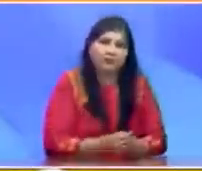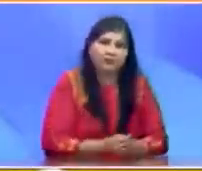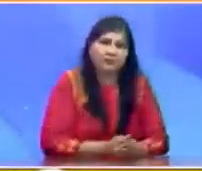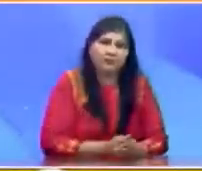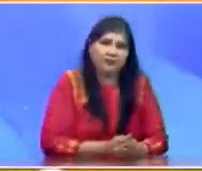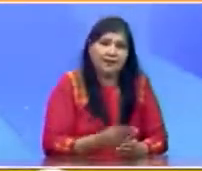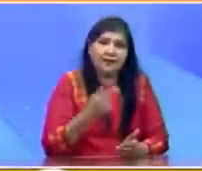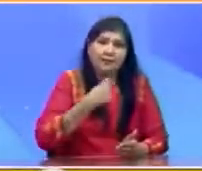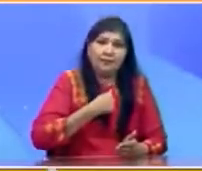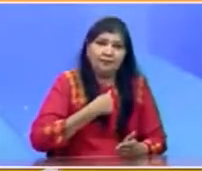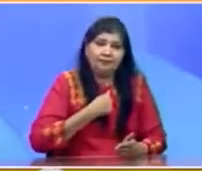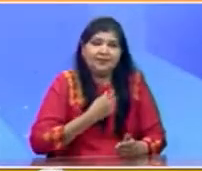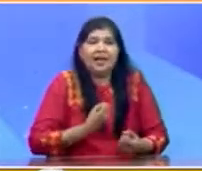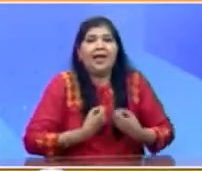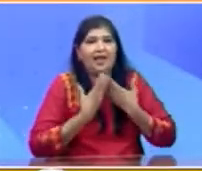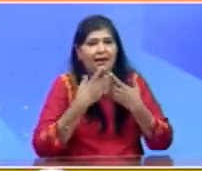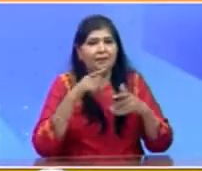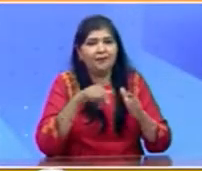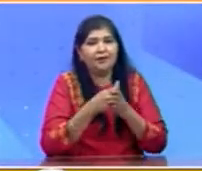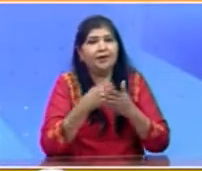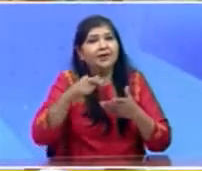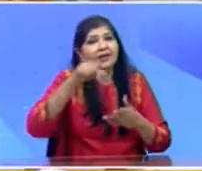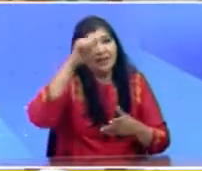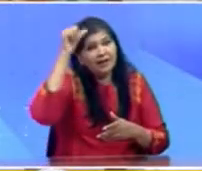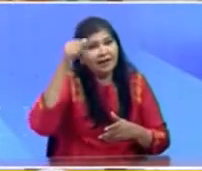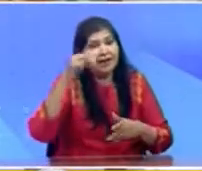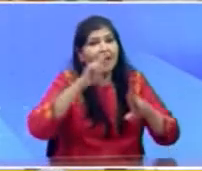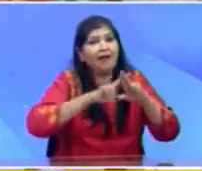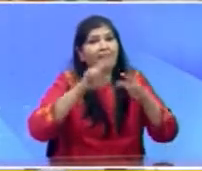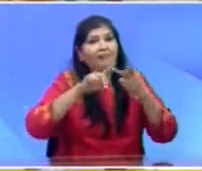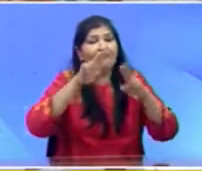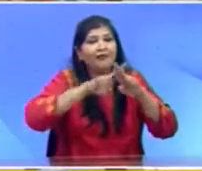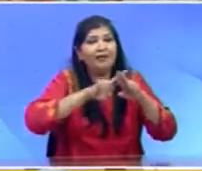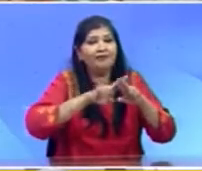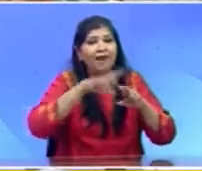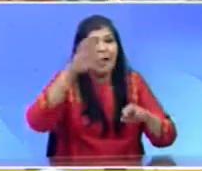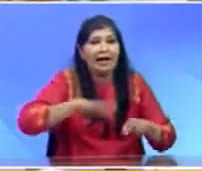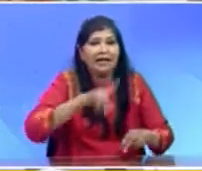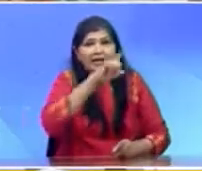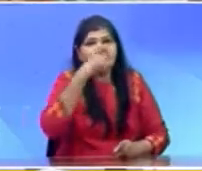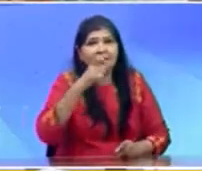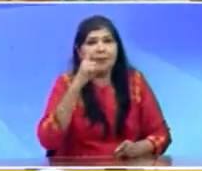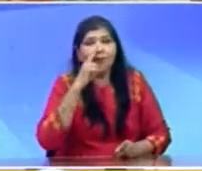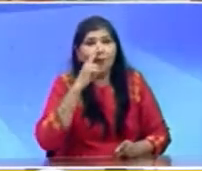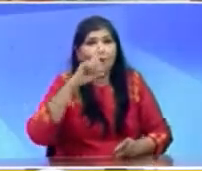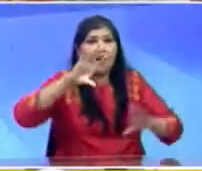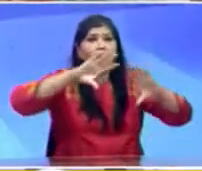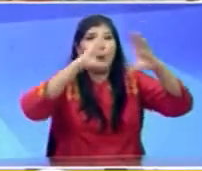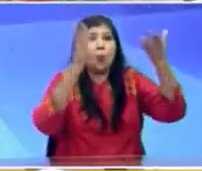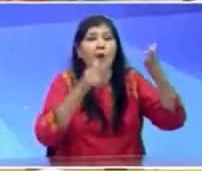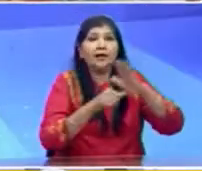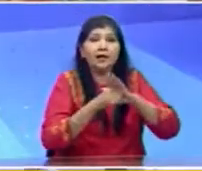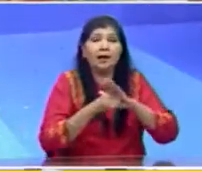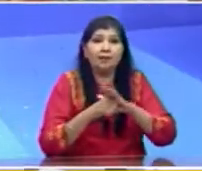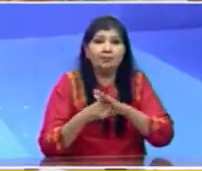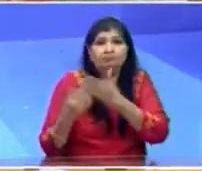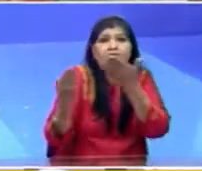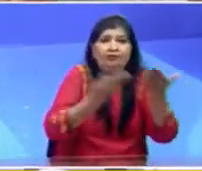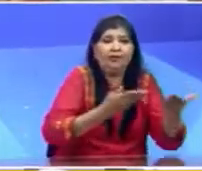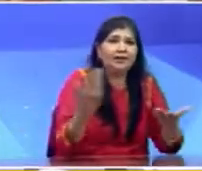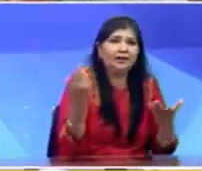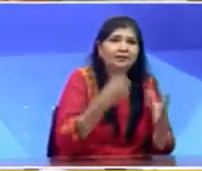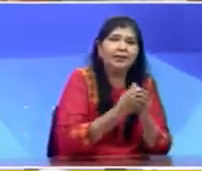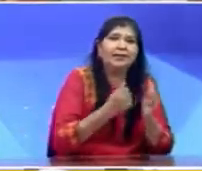मुझे इस बात की भी खुशी है कि भारत फीफा अंडर 17 विमेन्स वर्ल्ड कप उसकी भी मेजबानी करने जा रहा